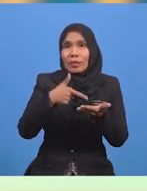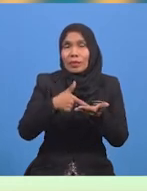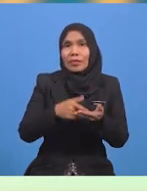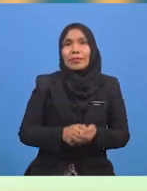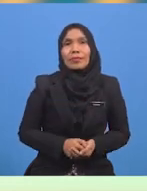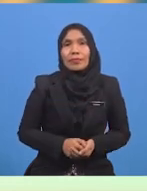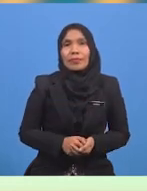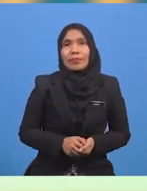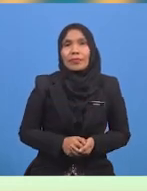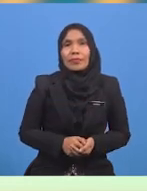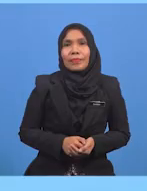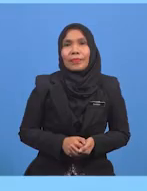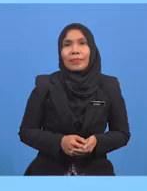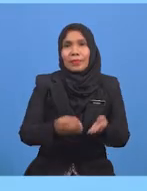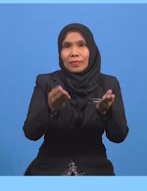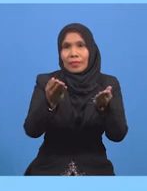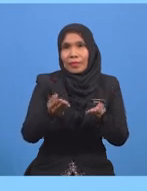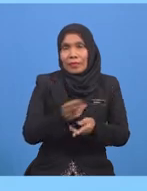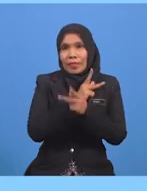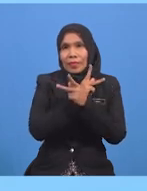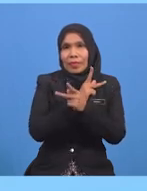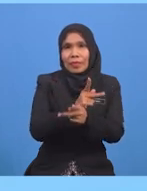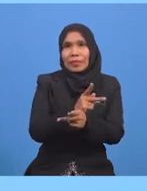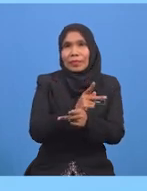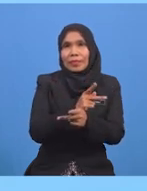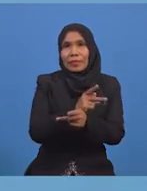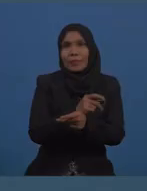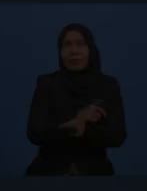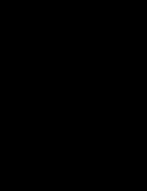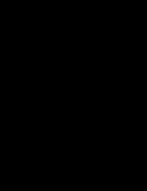berjumpa lagi pada kelas yang akan datang. Terima kasih.